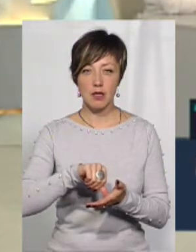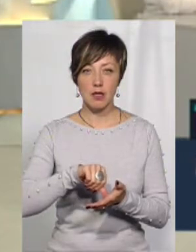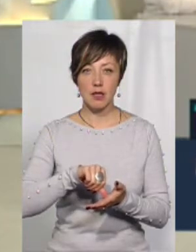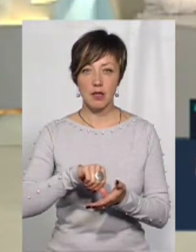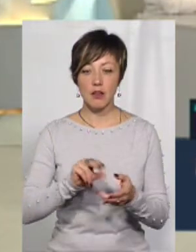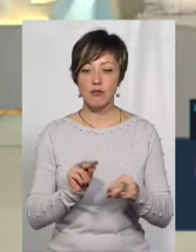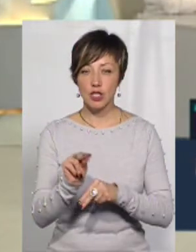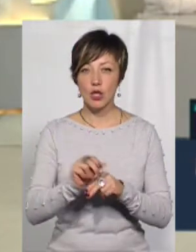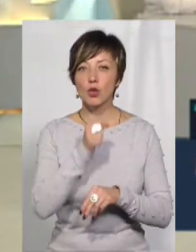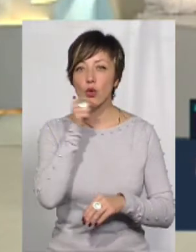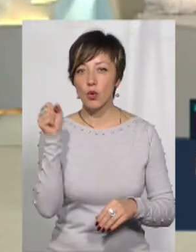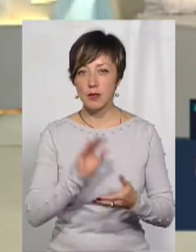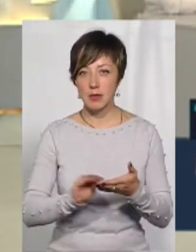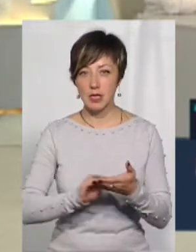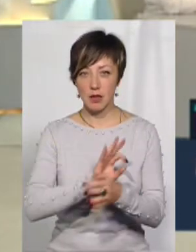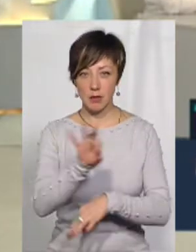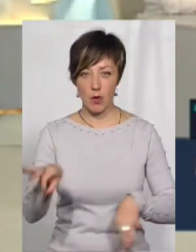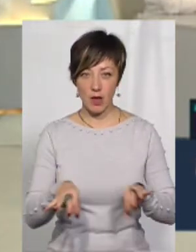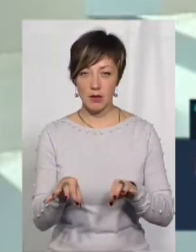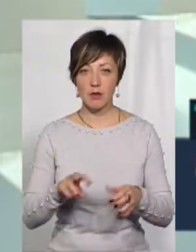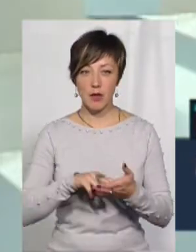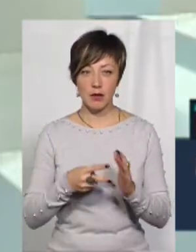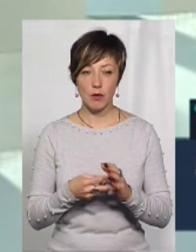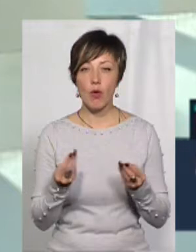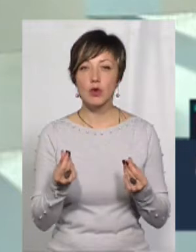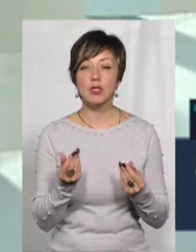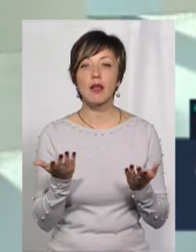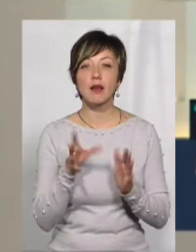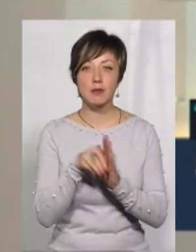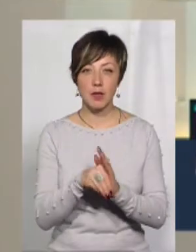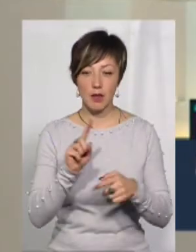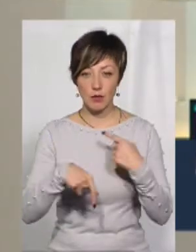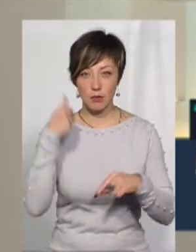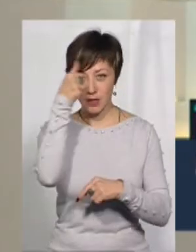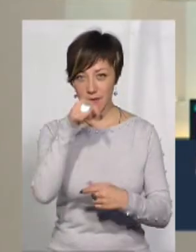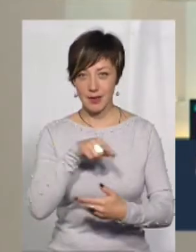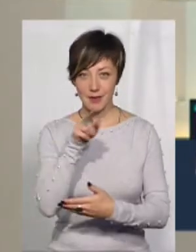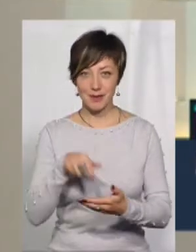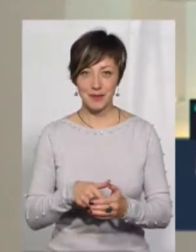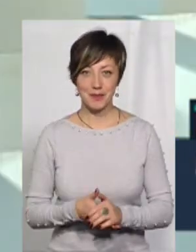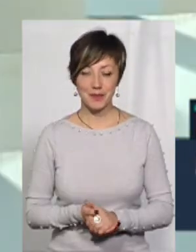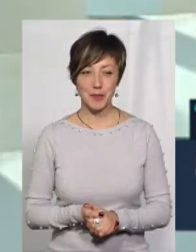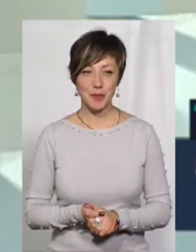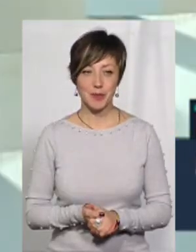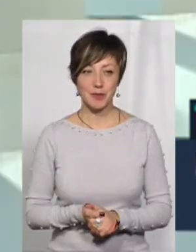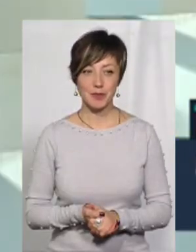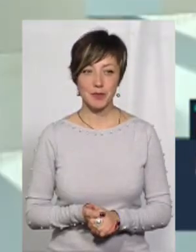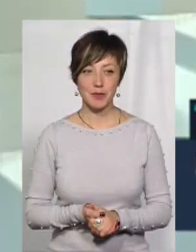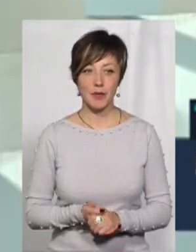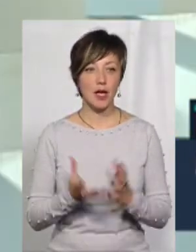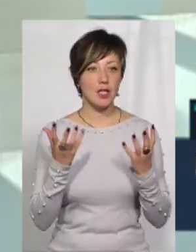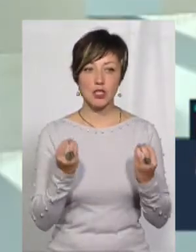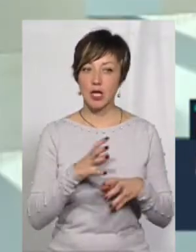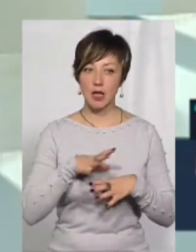також вчити і дорослих писати проекти. Угу. Ми плануємо. Які кошти передбачаєте вже на наступний рік? Ну, ми ще